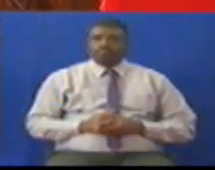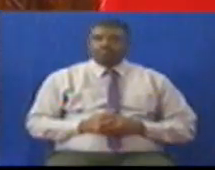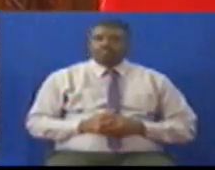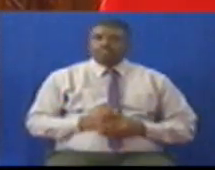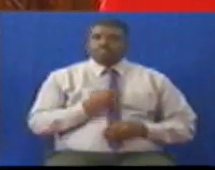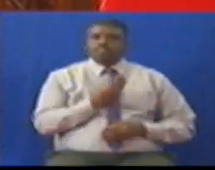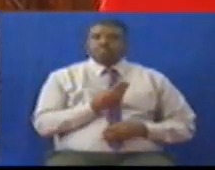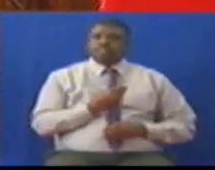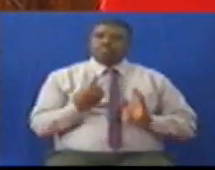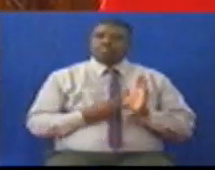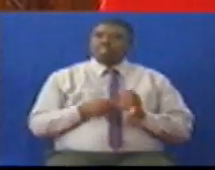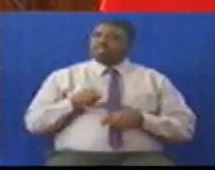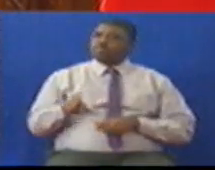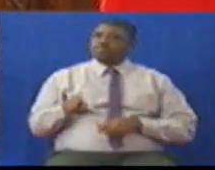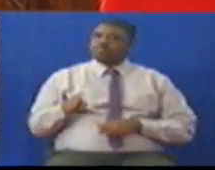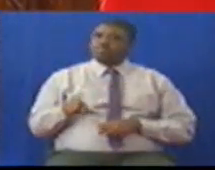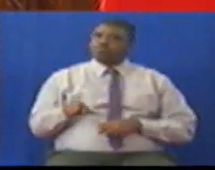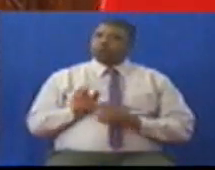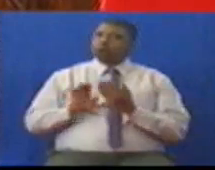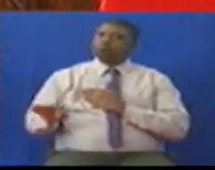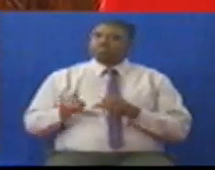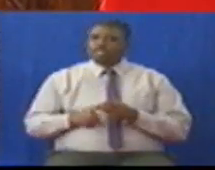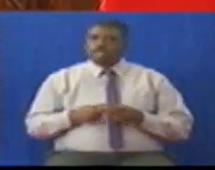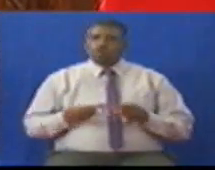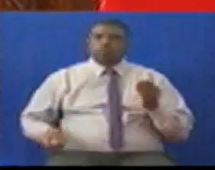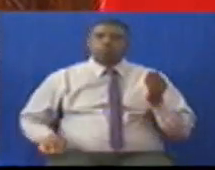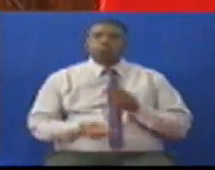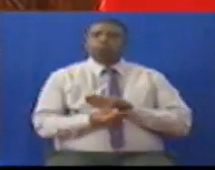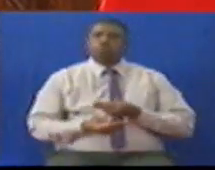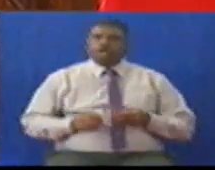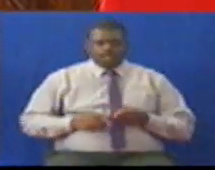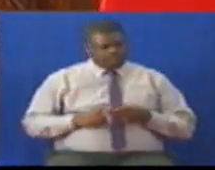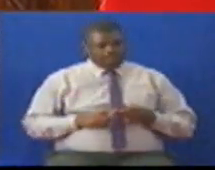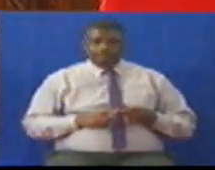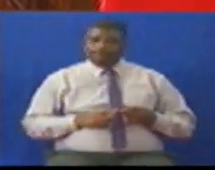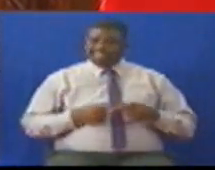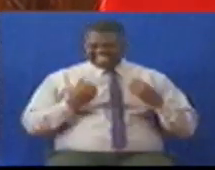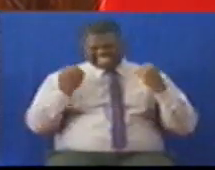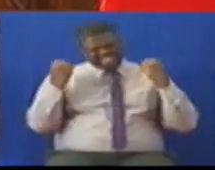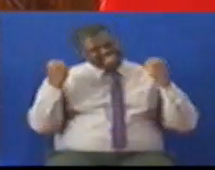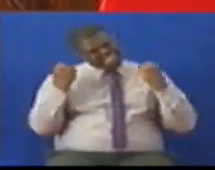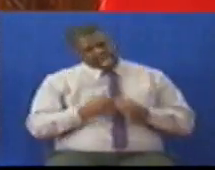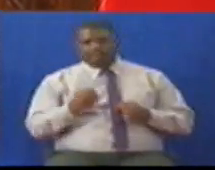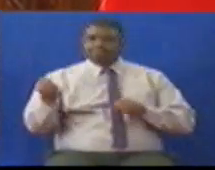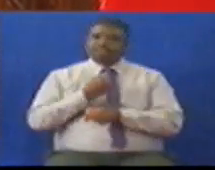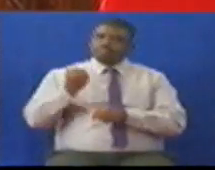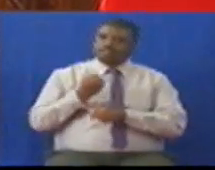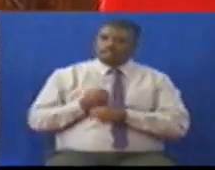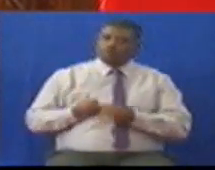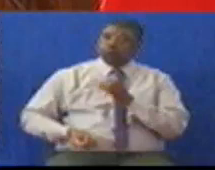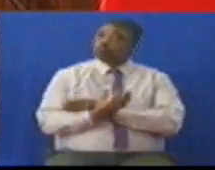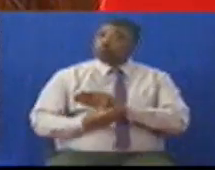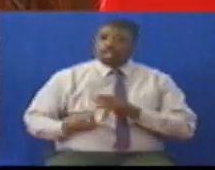36, mheshimiwa, hapa ni kuzuia na kupambana na rushwa. Mheshimiwa Spika, pamoja na jitihada kubwa zinazofanyika dhidi ya rushwa,